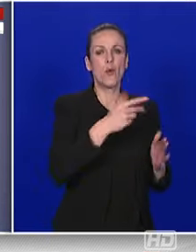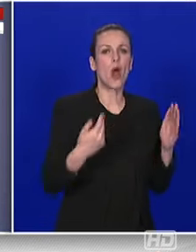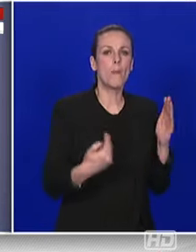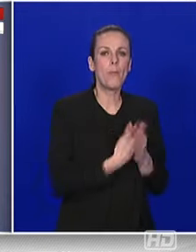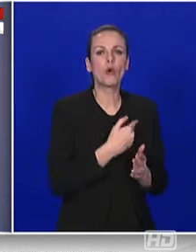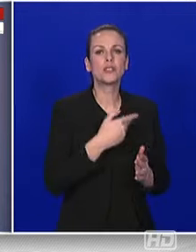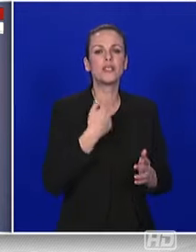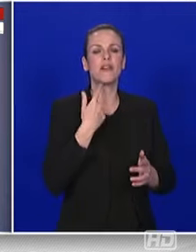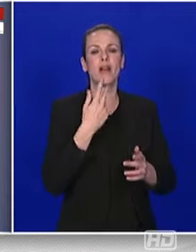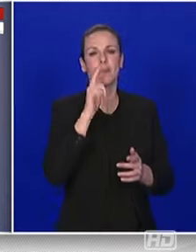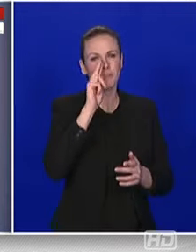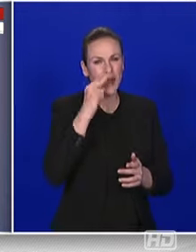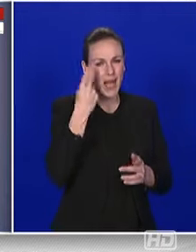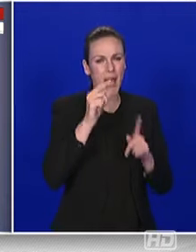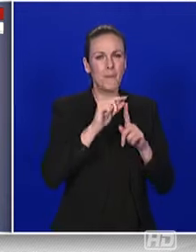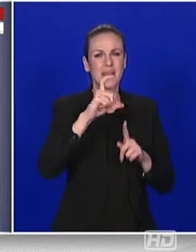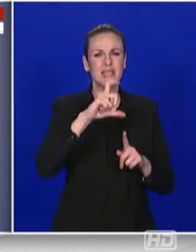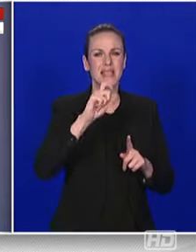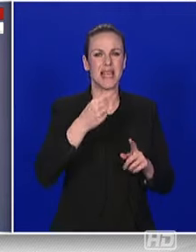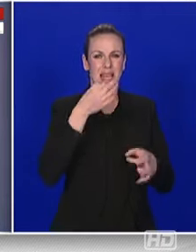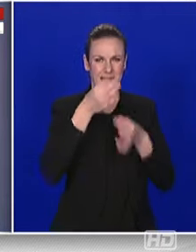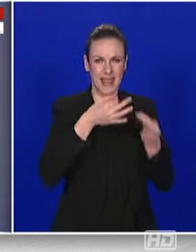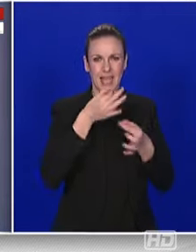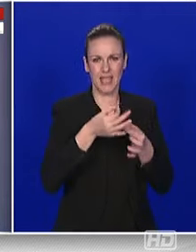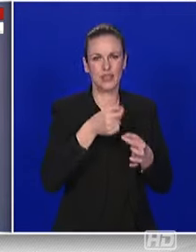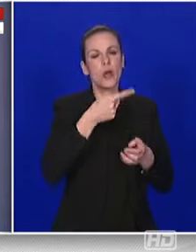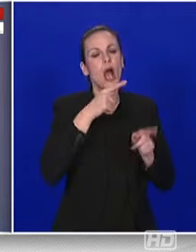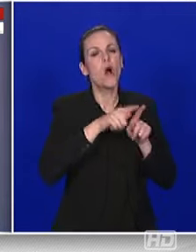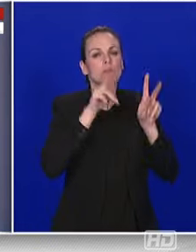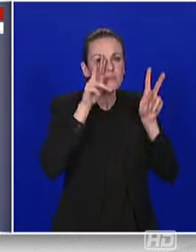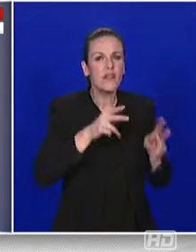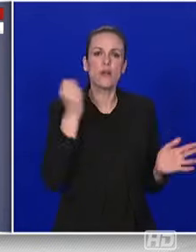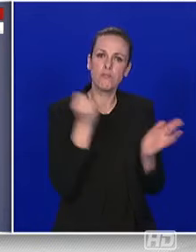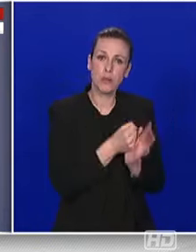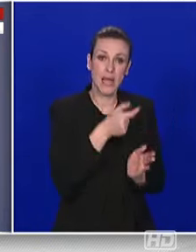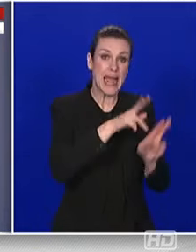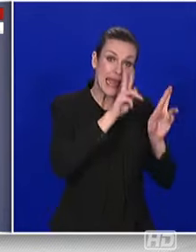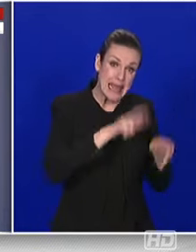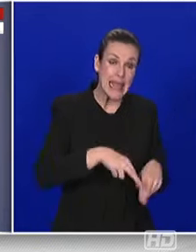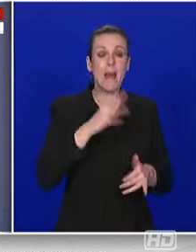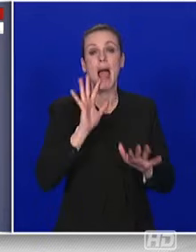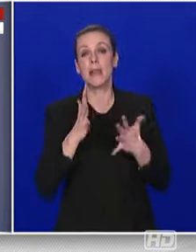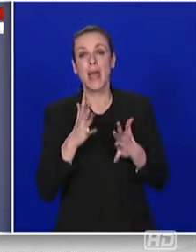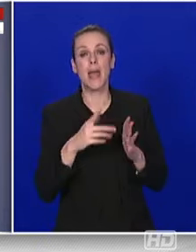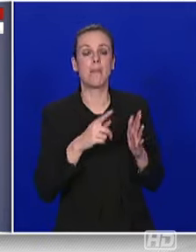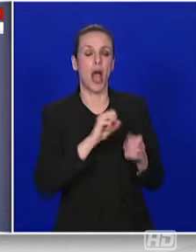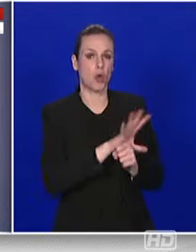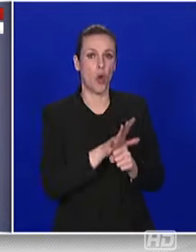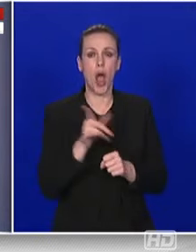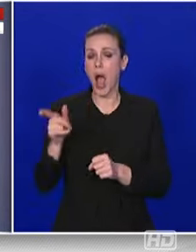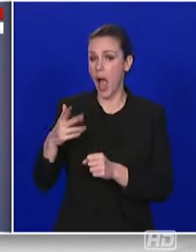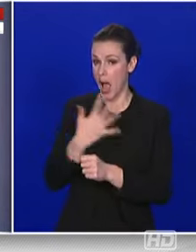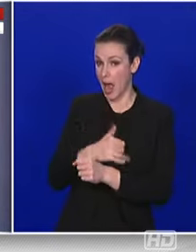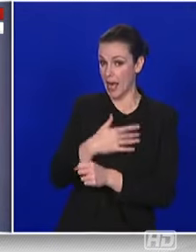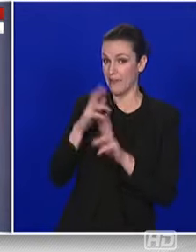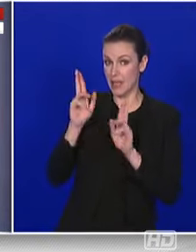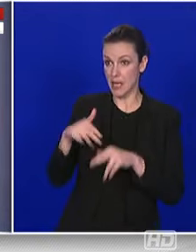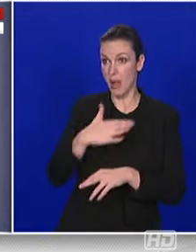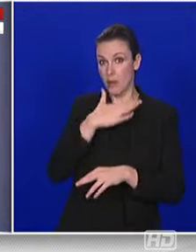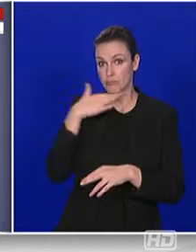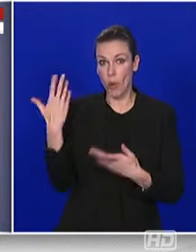PCR testiranje kako bi se zapravo stvarno potvrdilo jesu li ili nisu negativni. Ima li Hrvatska uopće kapacitete